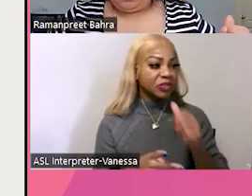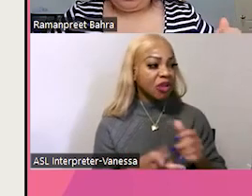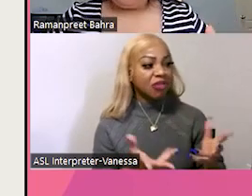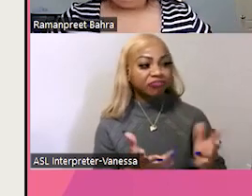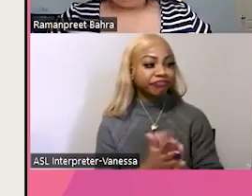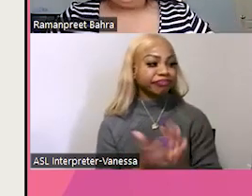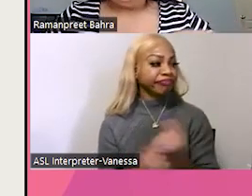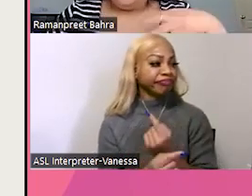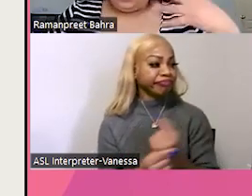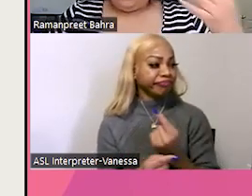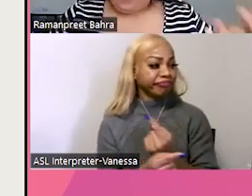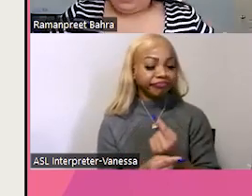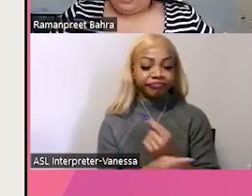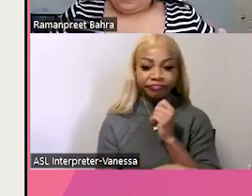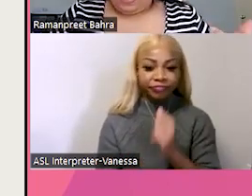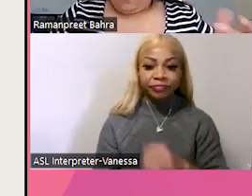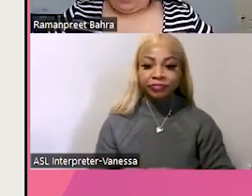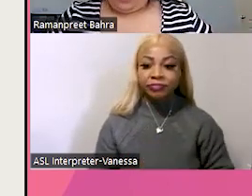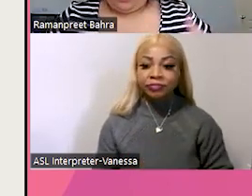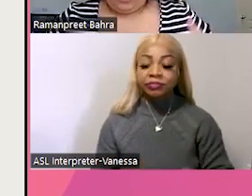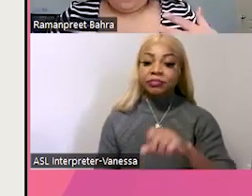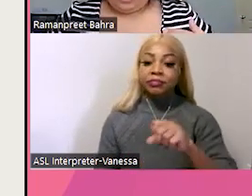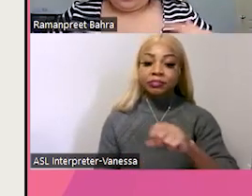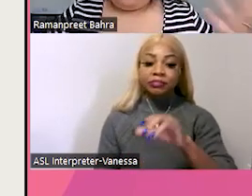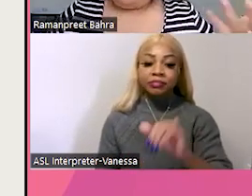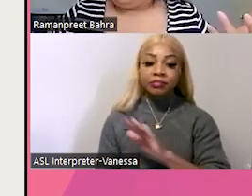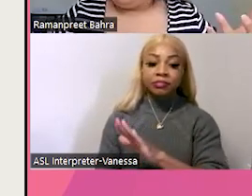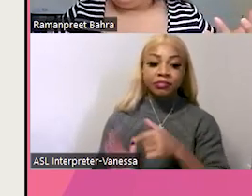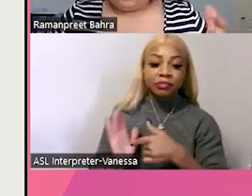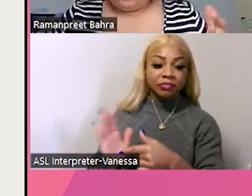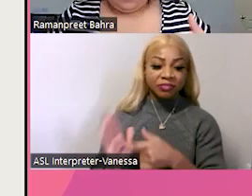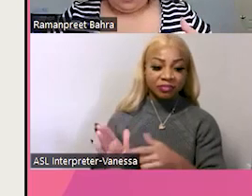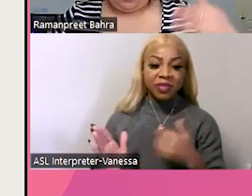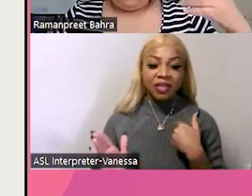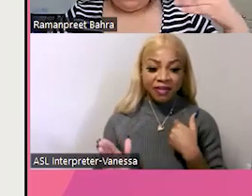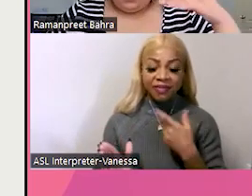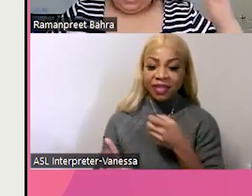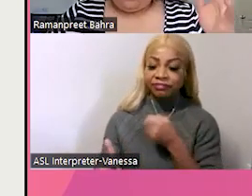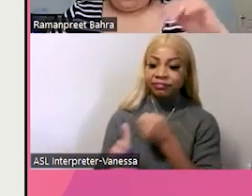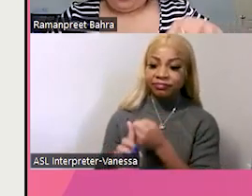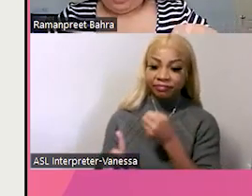donc, malsain, immoral. Dans l'exemple de Sally, il y a